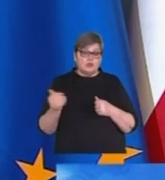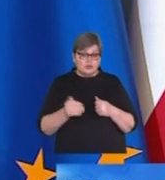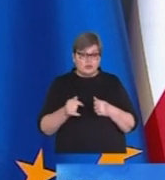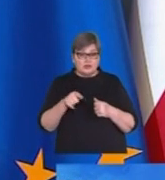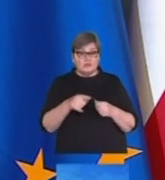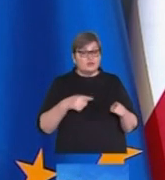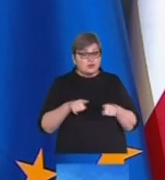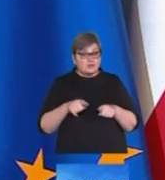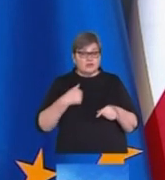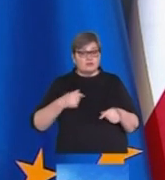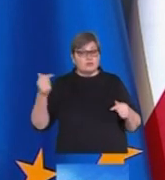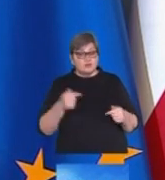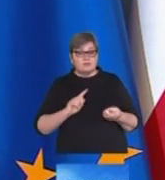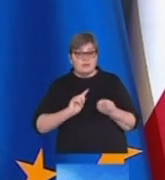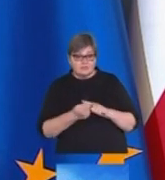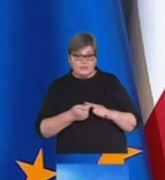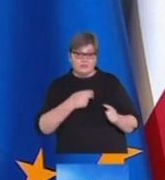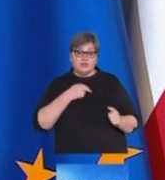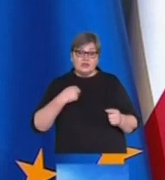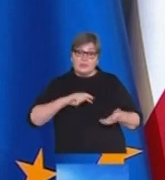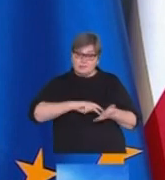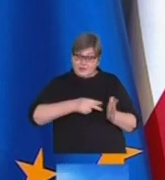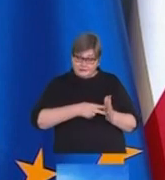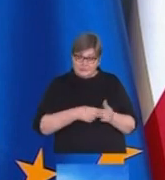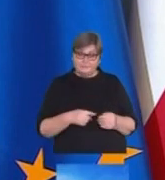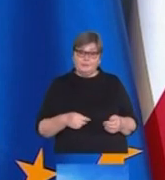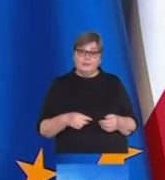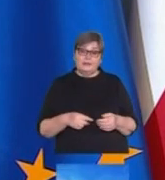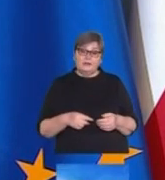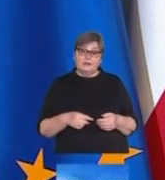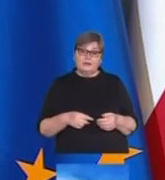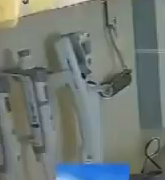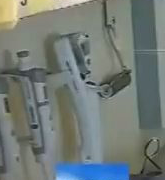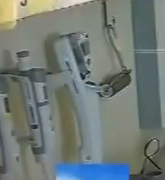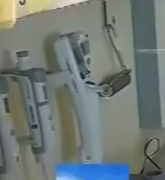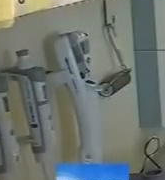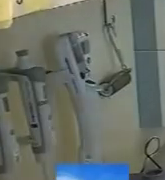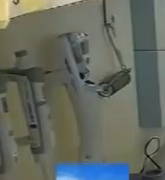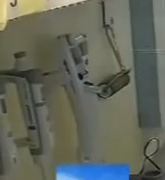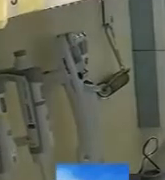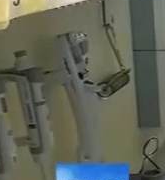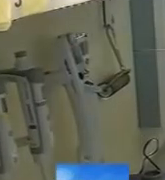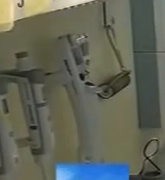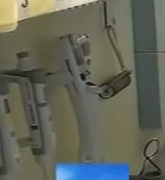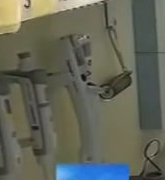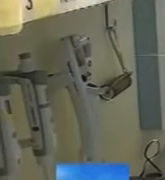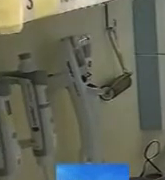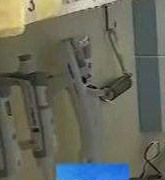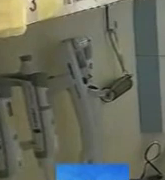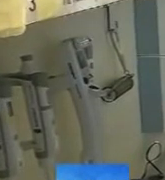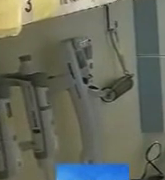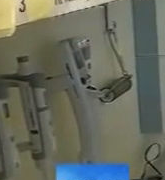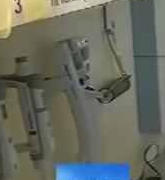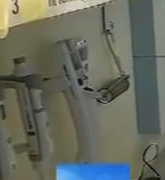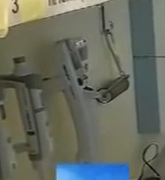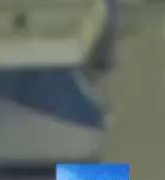zrewidować nasze plany. Podkreśla Michał Kuczmierowski, prezes Agencji Rezerw Materiałowych. Polska w odróżnieniu od innych państw